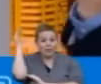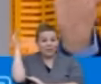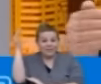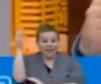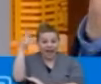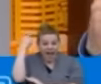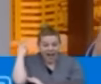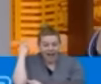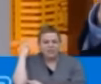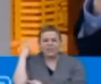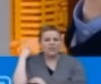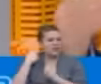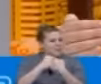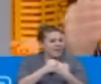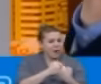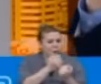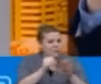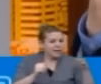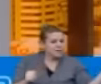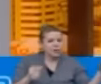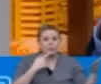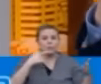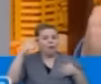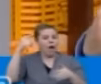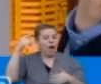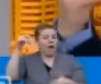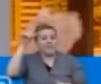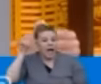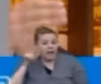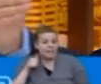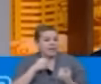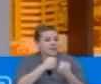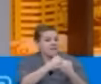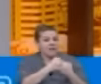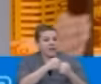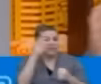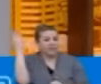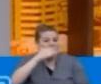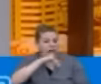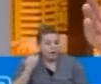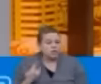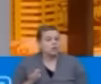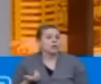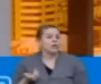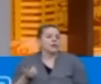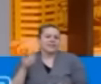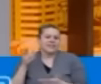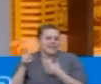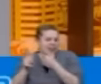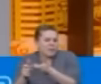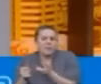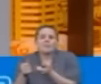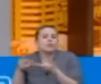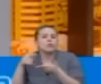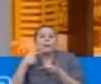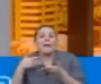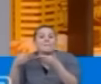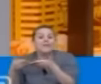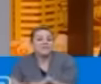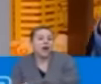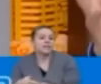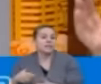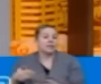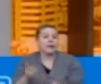שנלחמות בקיצונים, את ירדן שנלחמת בדאש, את מצרים שבדאש ובאלקאידה ובחמאס, את מדינות המפרץ, את מרוקו ואת